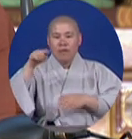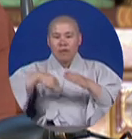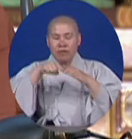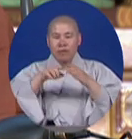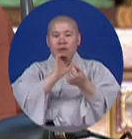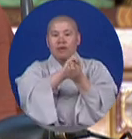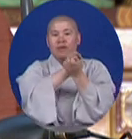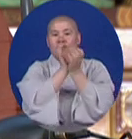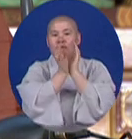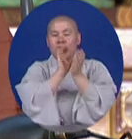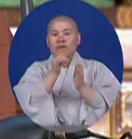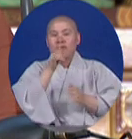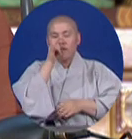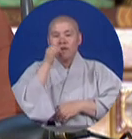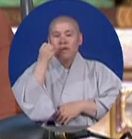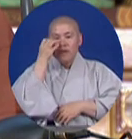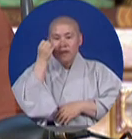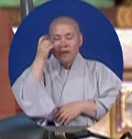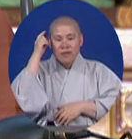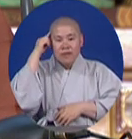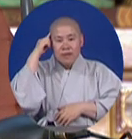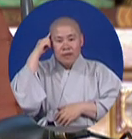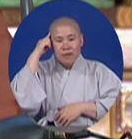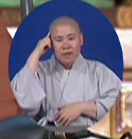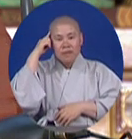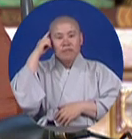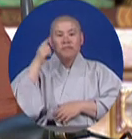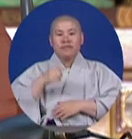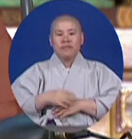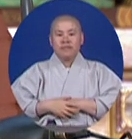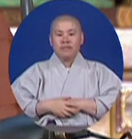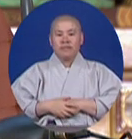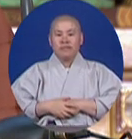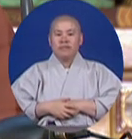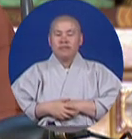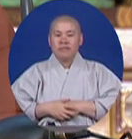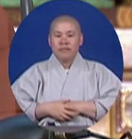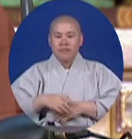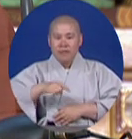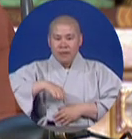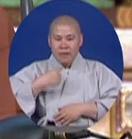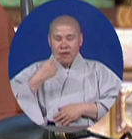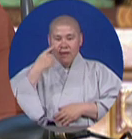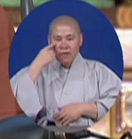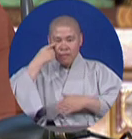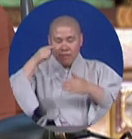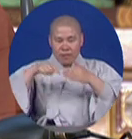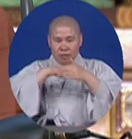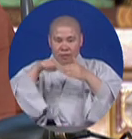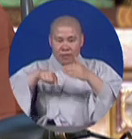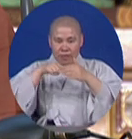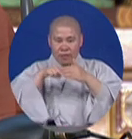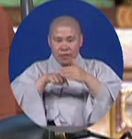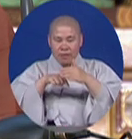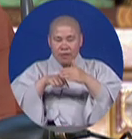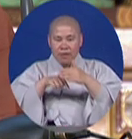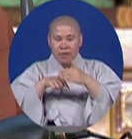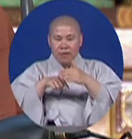자기 집을 잘 아름답게 꾸미면 되는 거죠. 그게 부지런히 공덕만 지으면